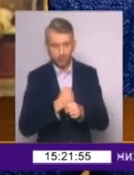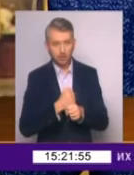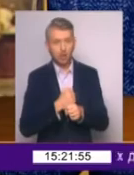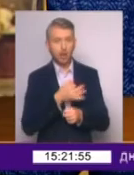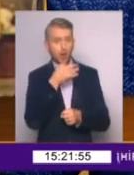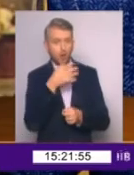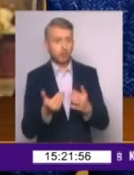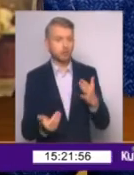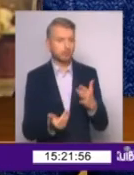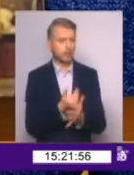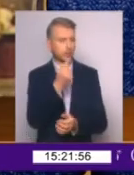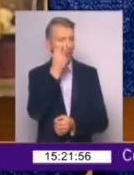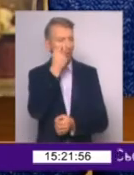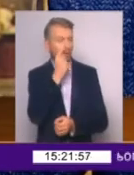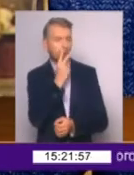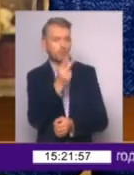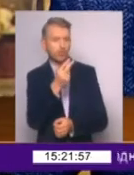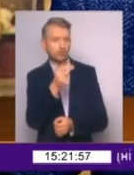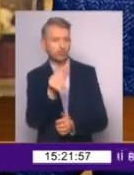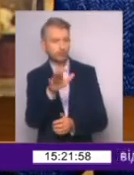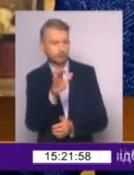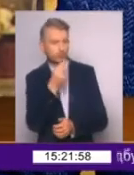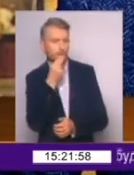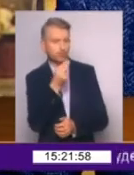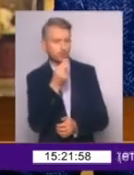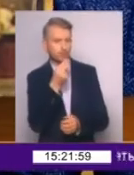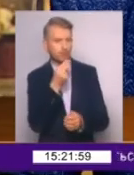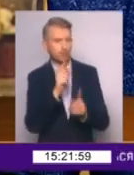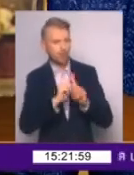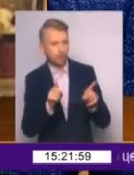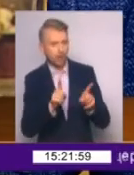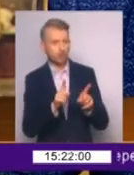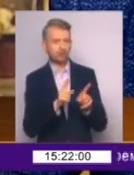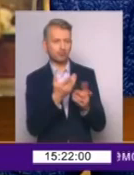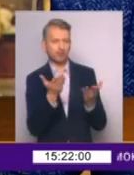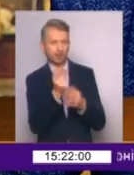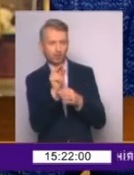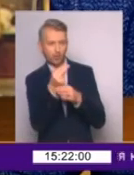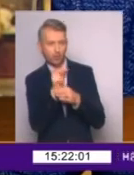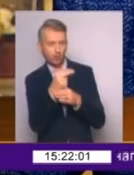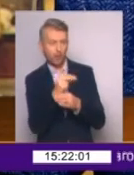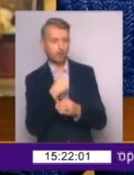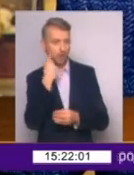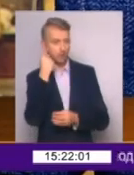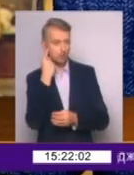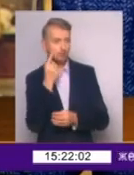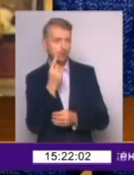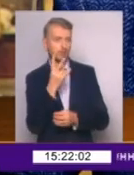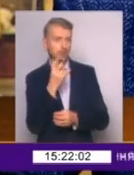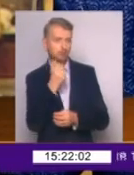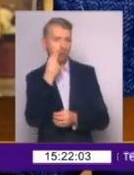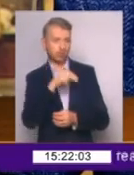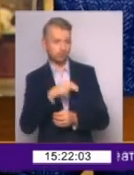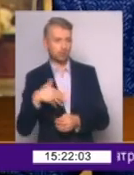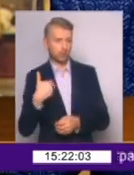свіже око бачить трошечки, можливо, щось по-своєму. По-інакшому, так, з іншого. І десь якісь коригування, які, я думаю, на краще будуть для району,